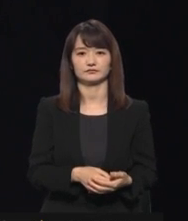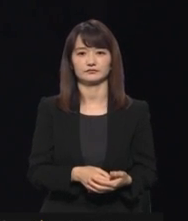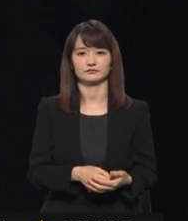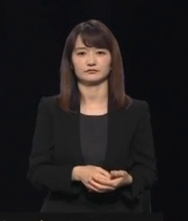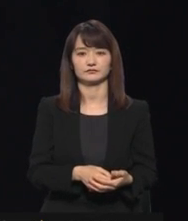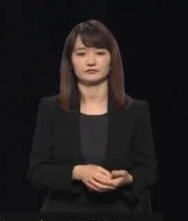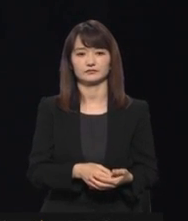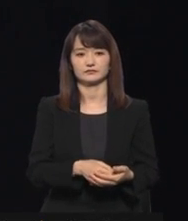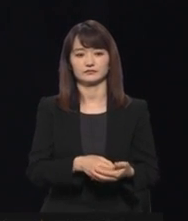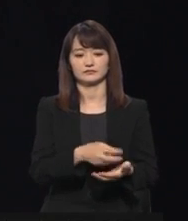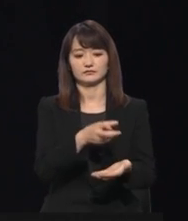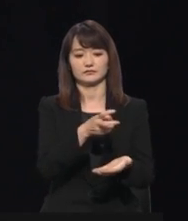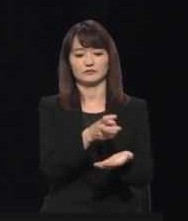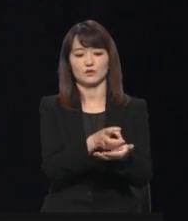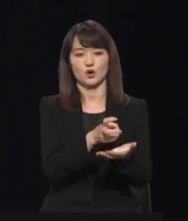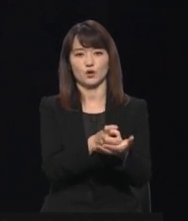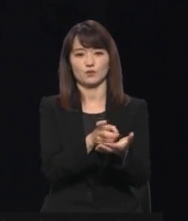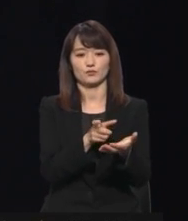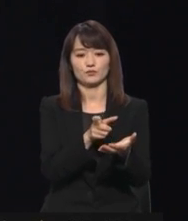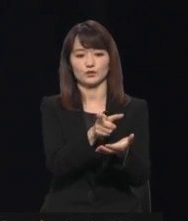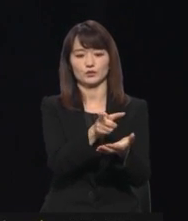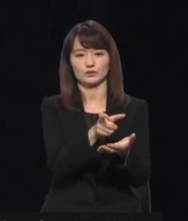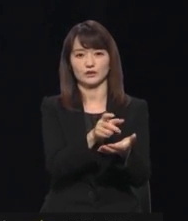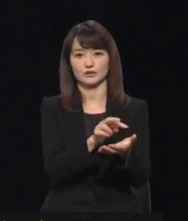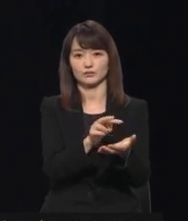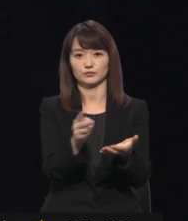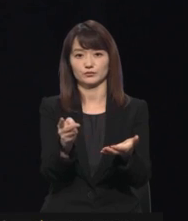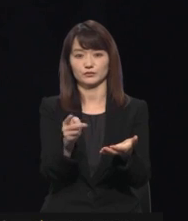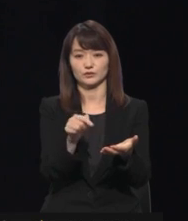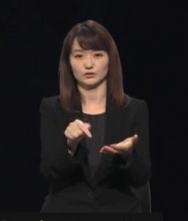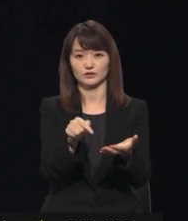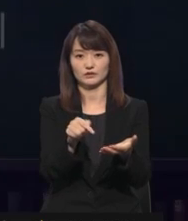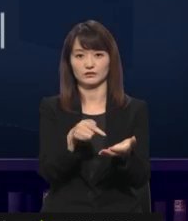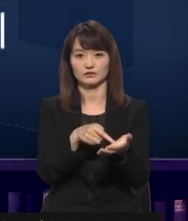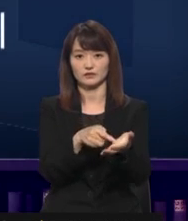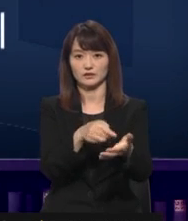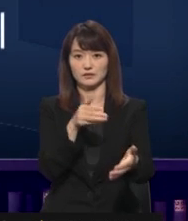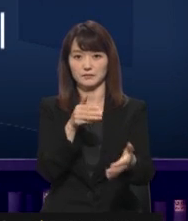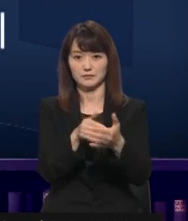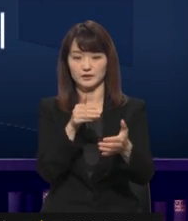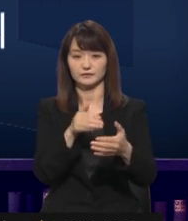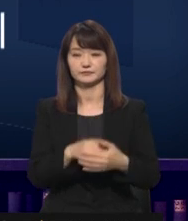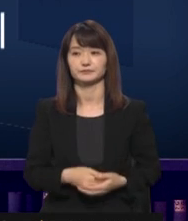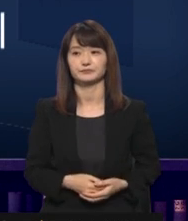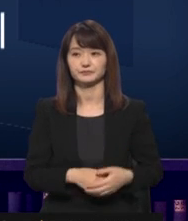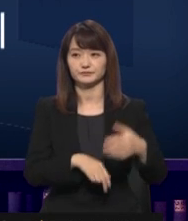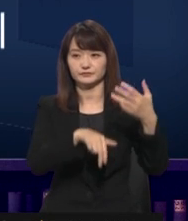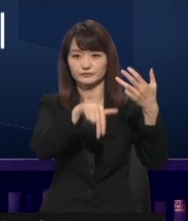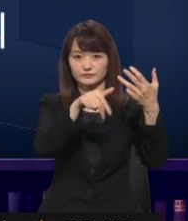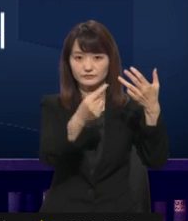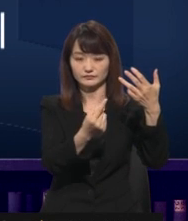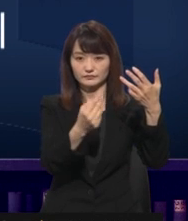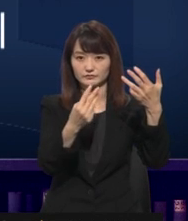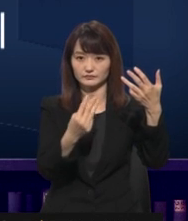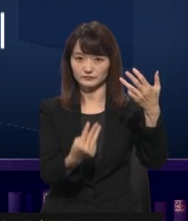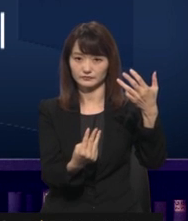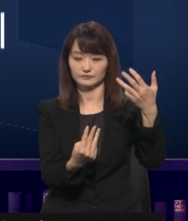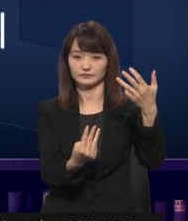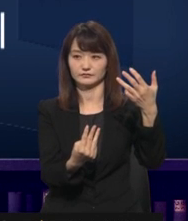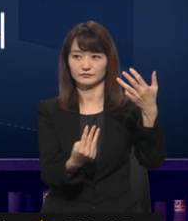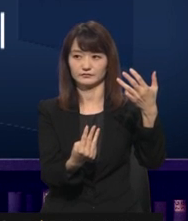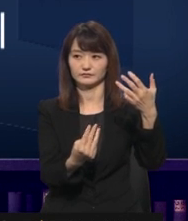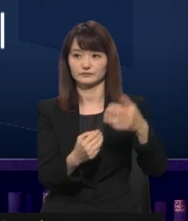부결된 내용 어째 부결된 내용을 보면 잠깐 보면 이 부분입니다 아까 80조 사망 개정안에 어